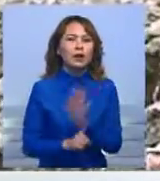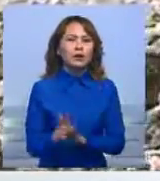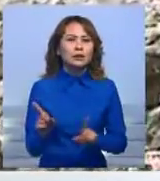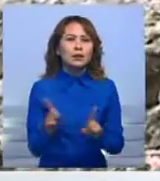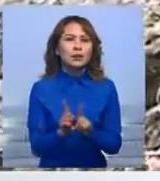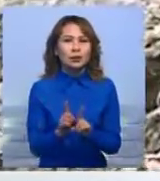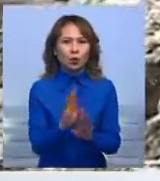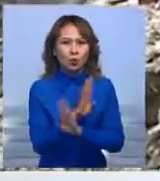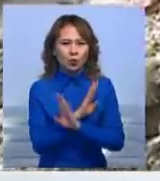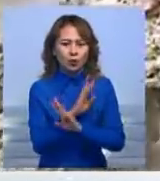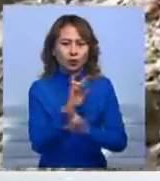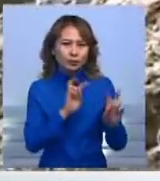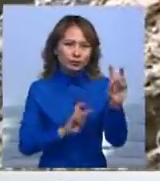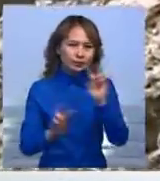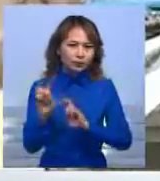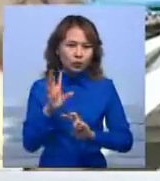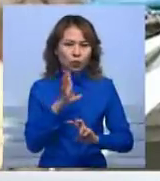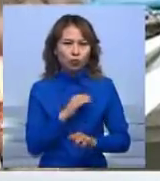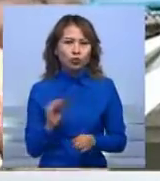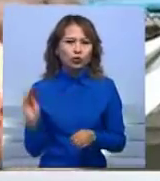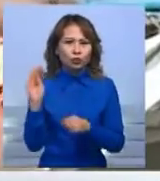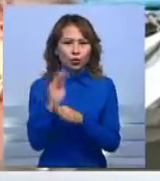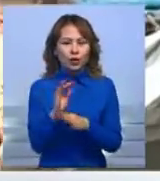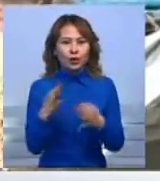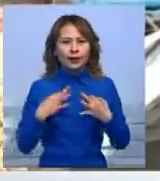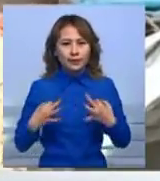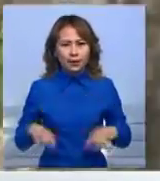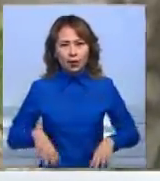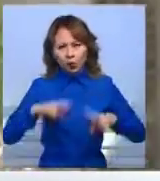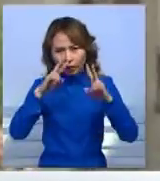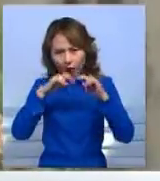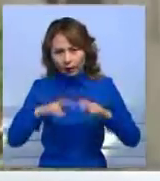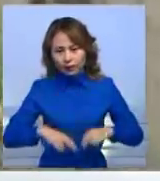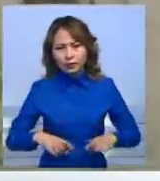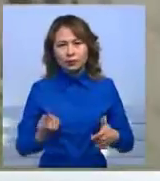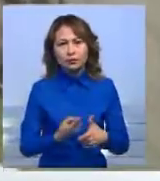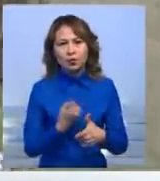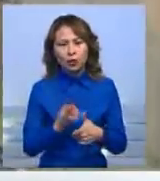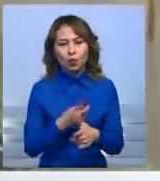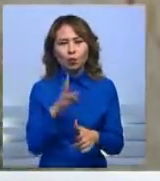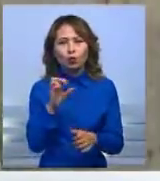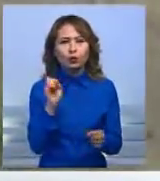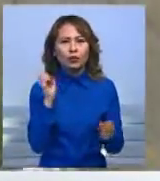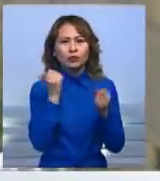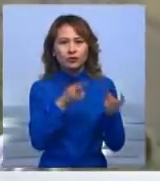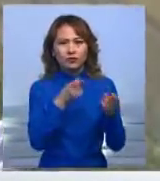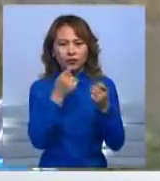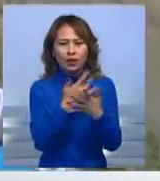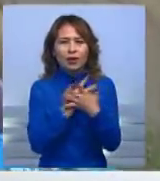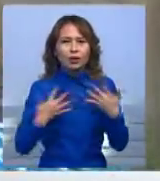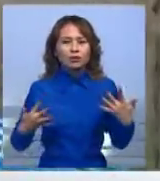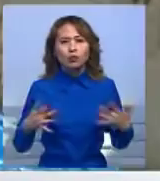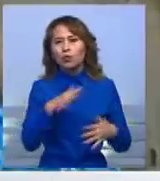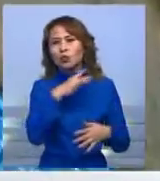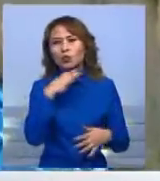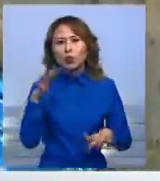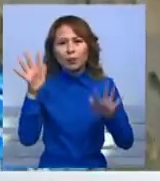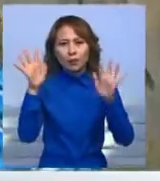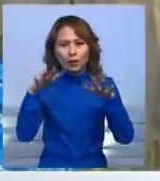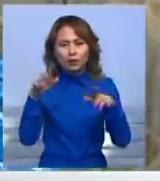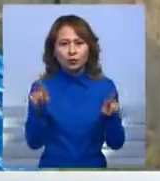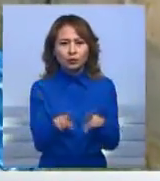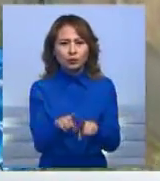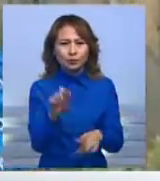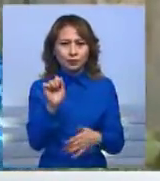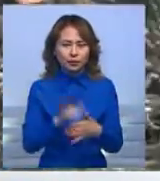өкілдер қаза тапқандар саны арту мүмкін деп отыр. Ал алдын ала тергеуге қарағанда қоқыстың көшуіне бірнеше күн толассыз жауға